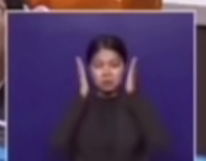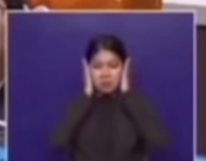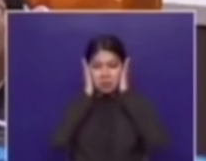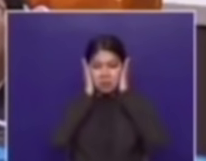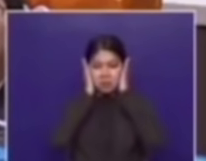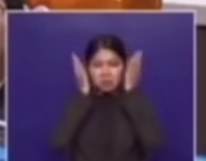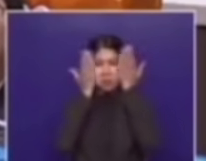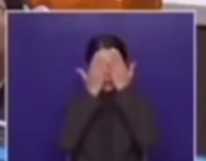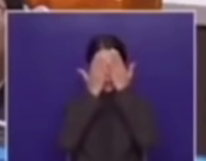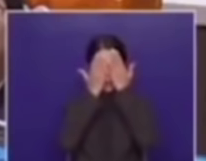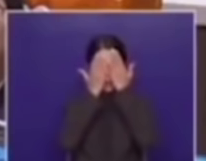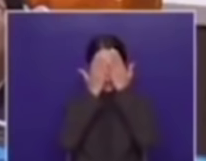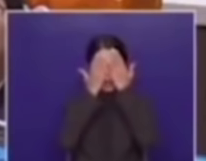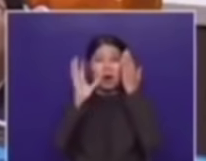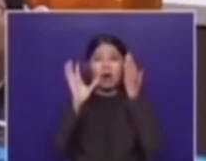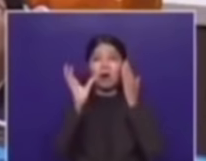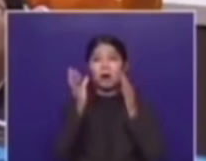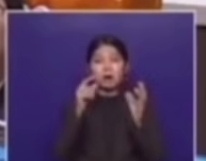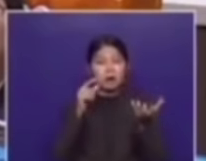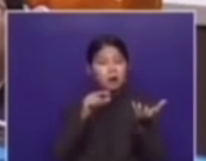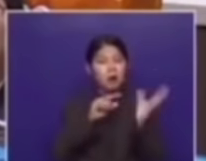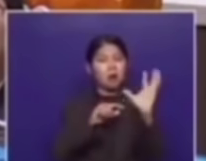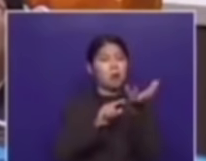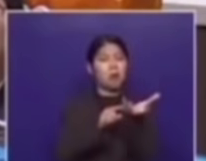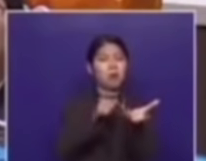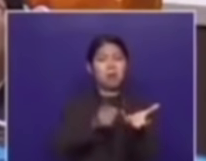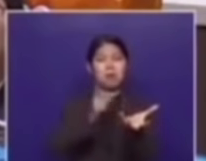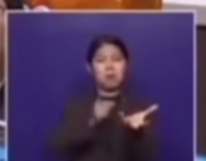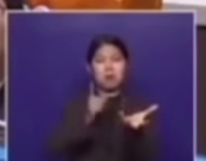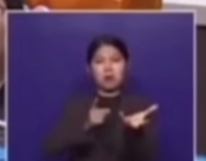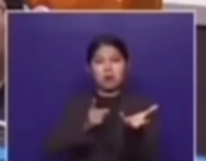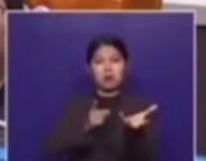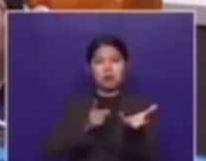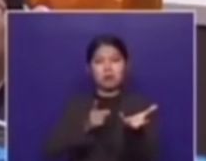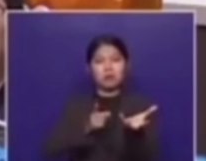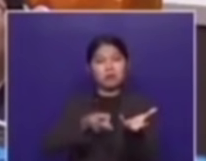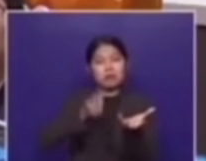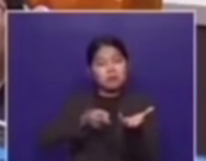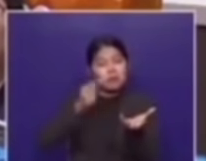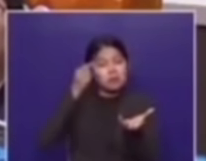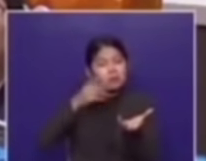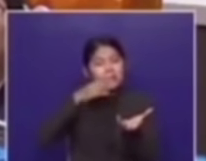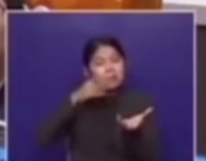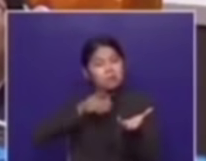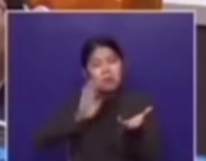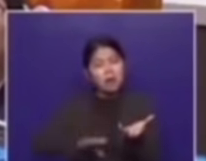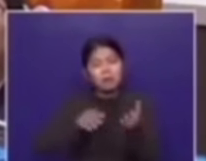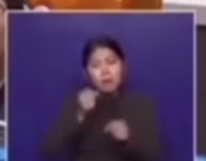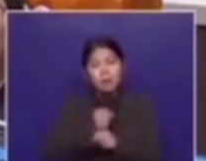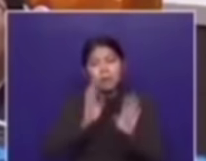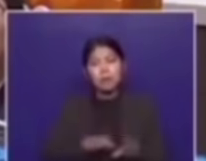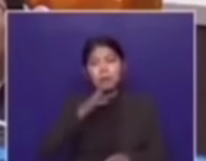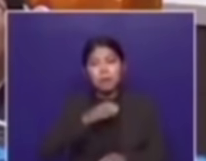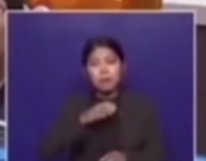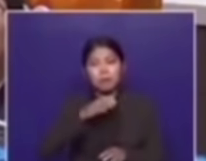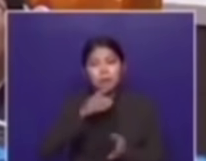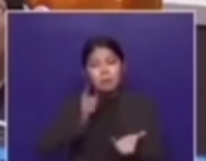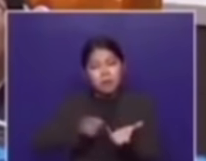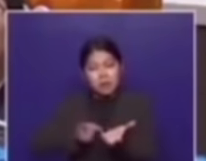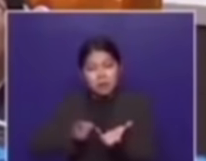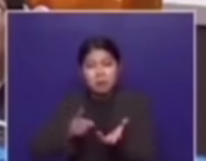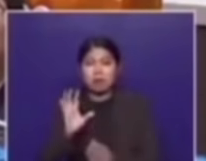อดโลกใบเก่าเอาไว้เราจะไม่ได้จับมือกันเราจะไม่ได้จับมือกันเผชิญหน้ากับโลกใบ